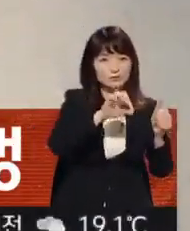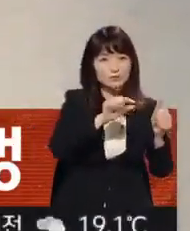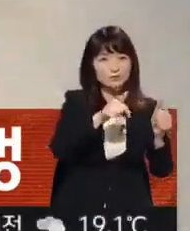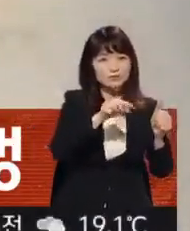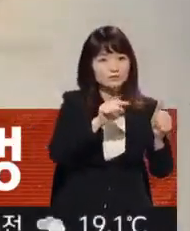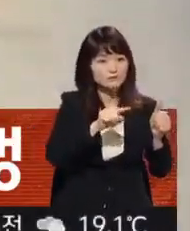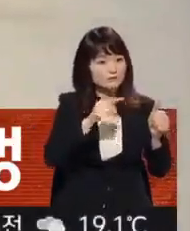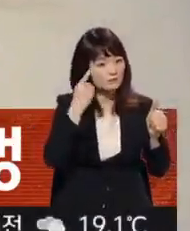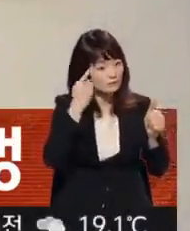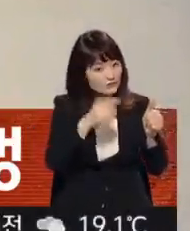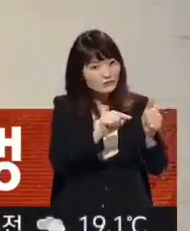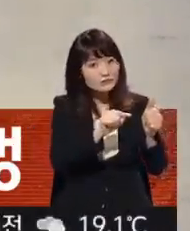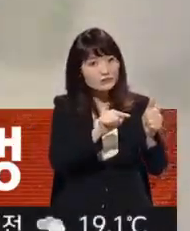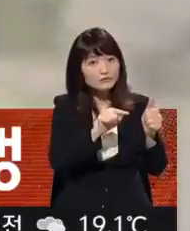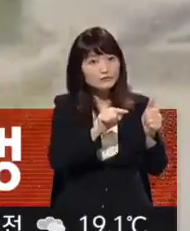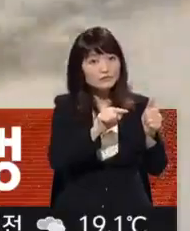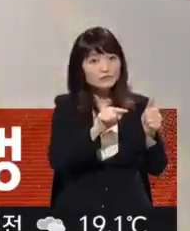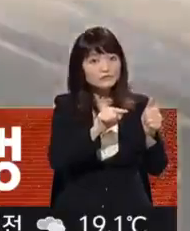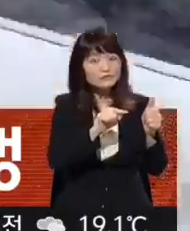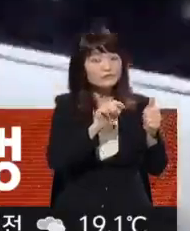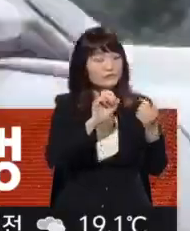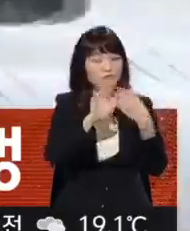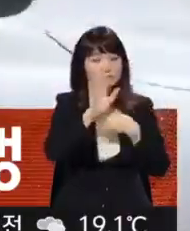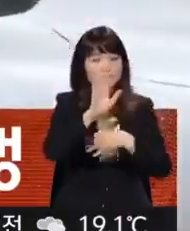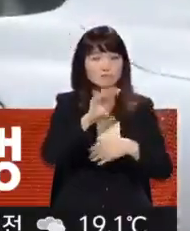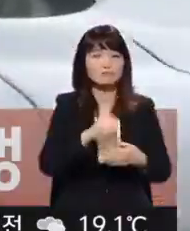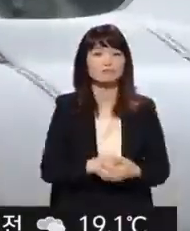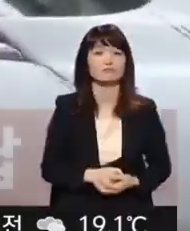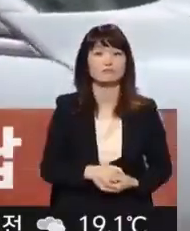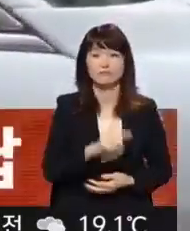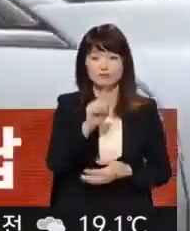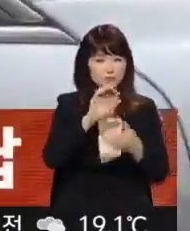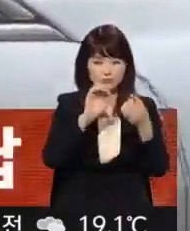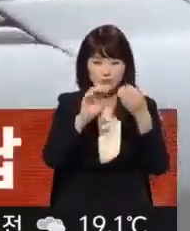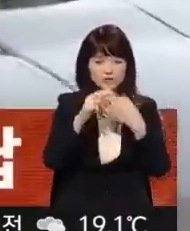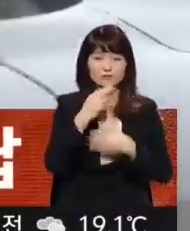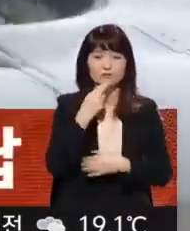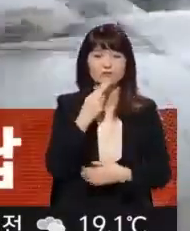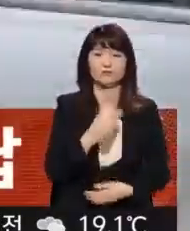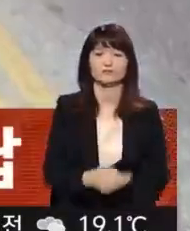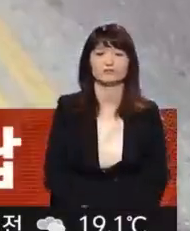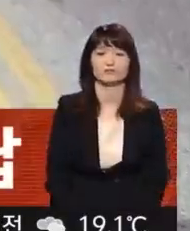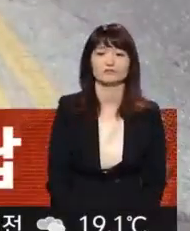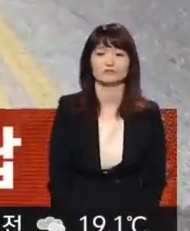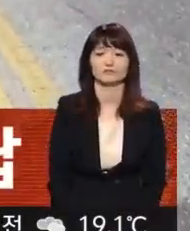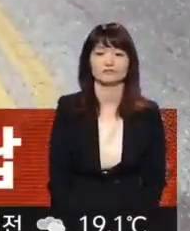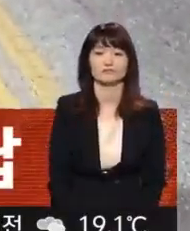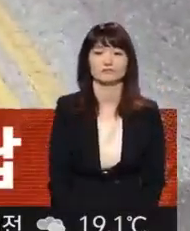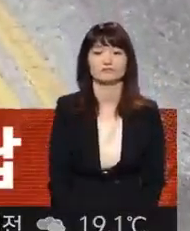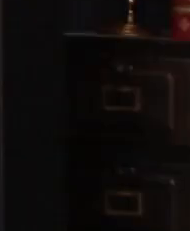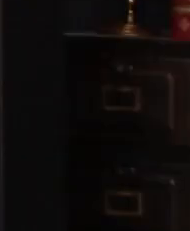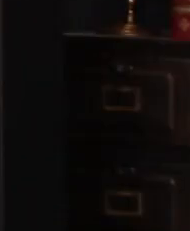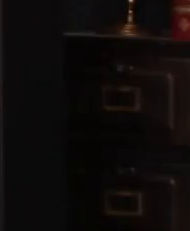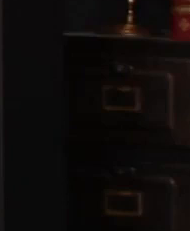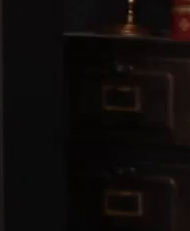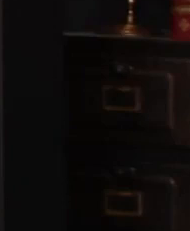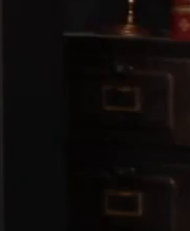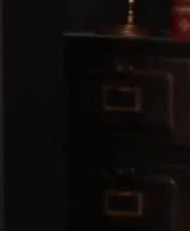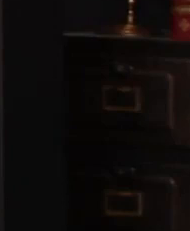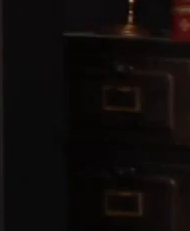대해서 물었지만 노 코멘트, 아무런 답변을 내놓지 않았다고 합니다. 아야.